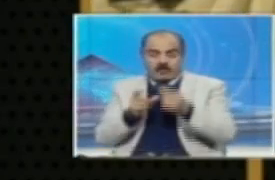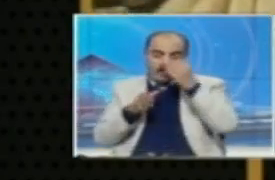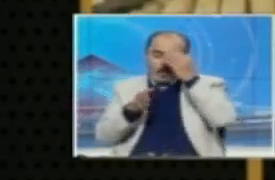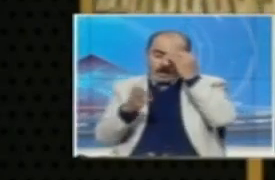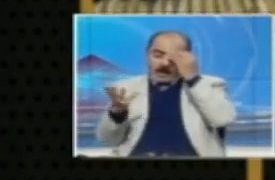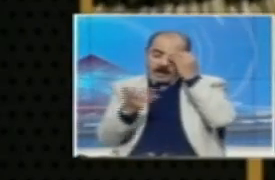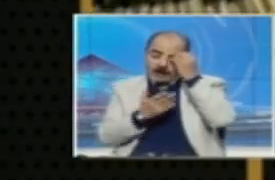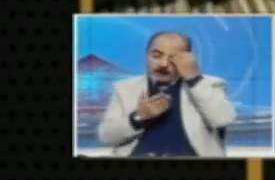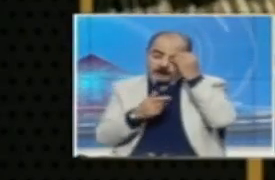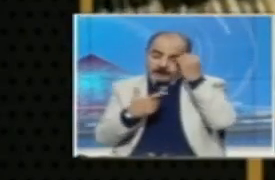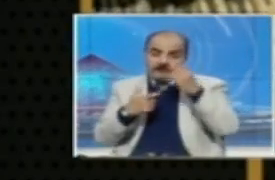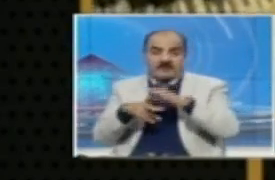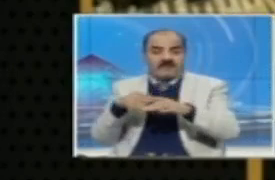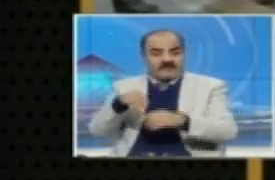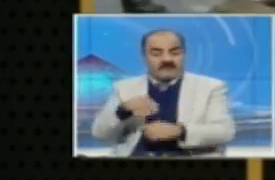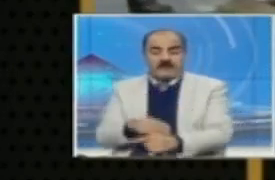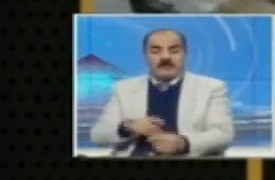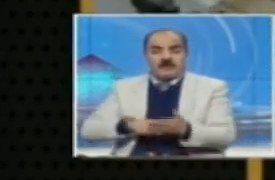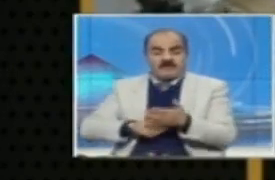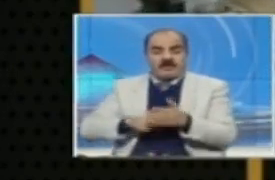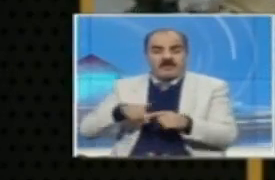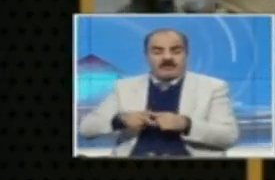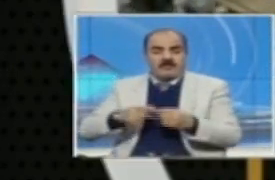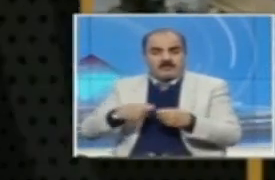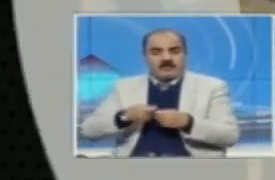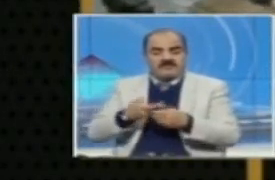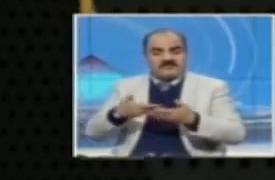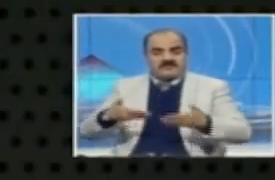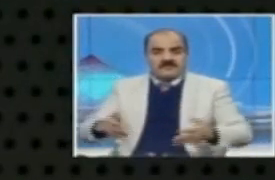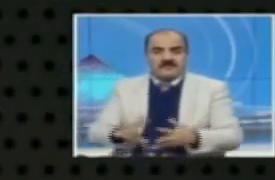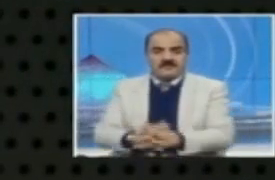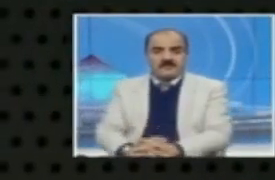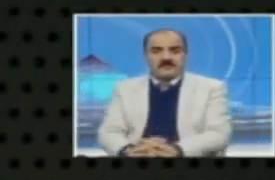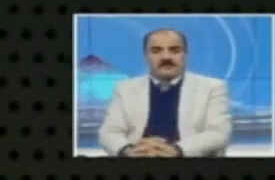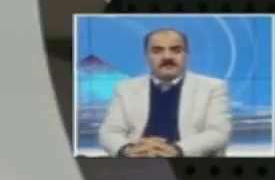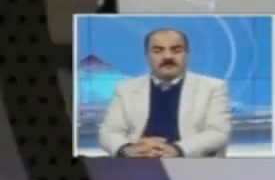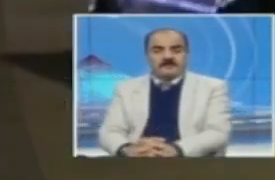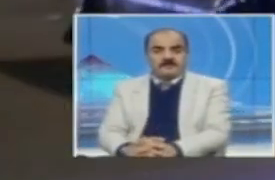وبداخلها أسلحة نارية وأدوات وأجزاء التصنيع.